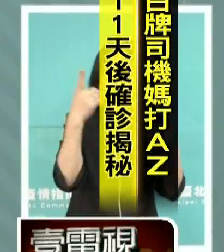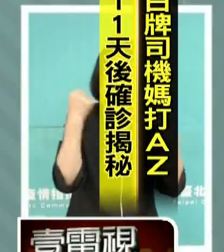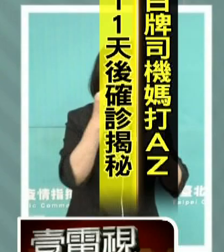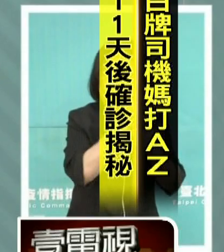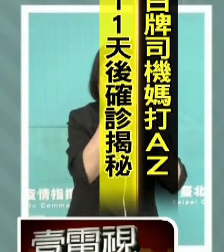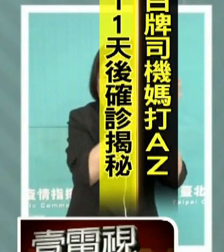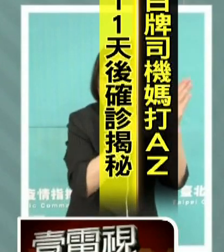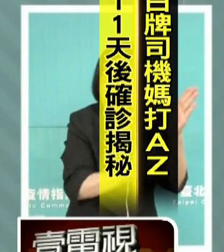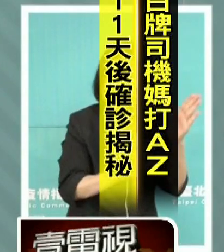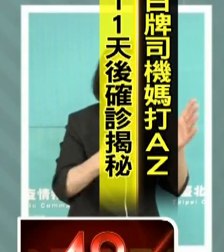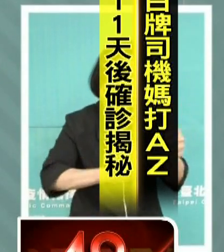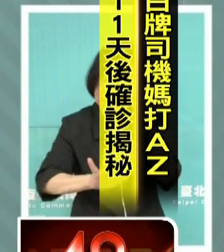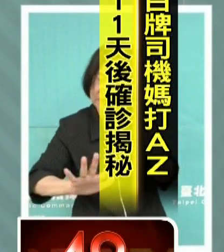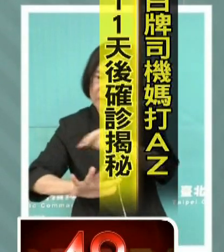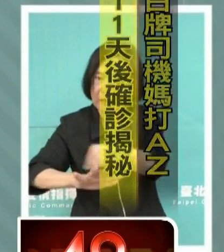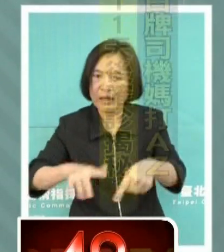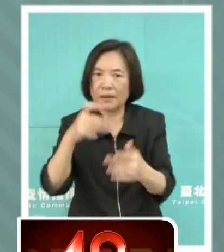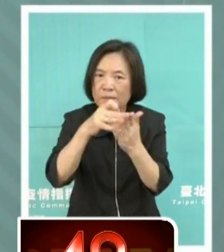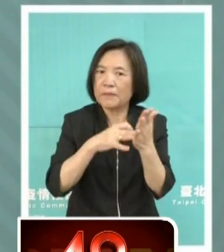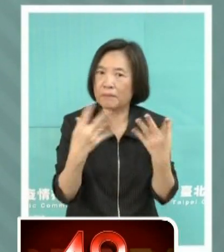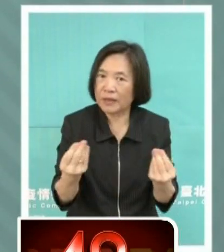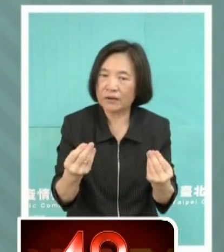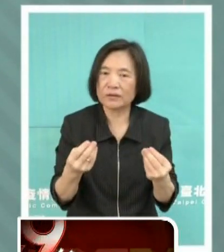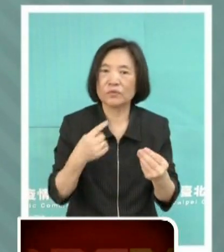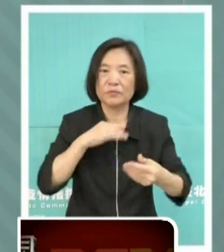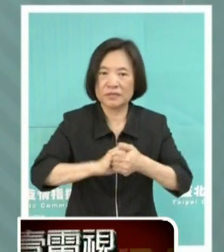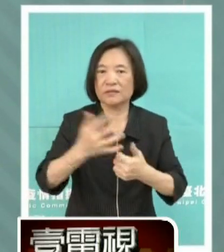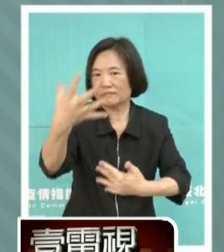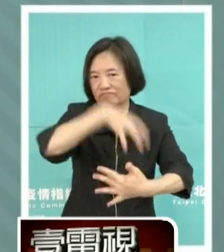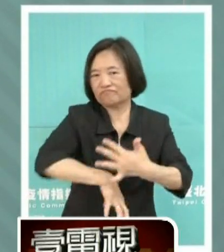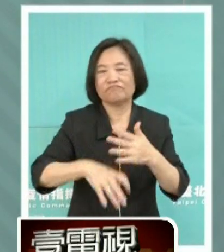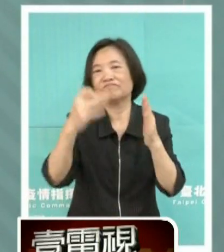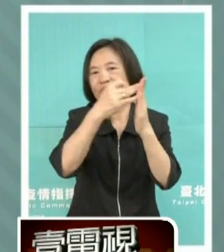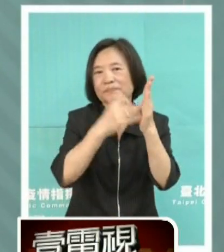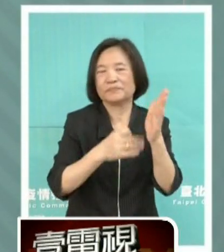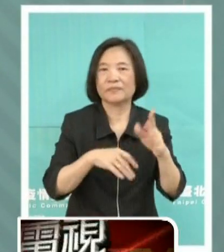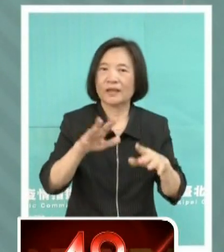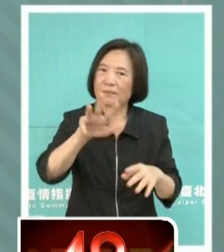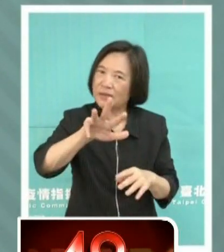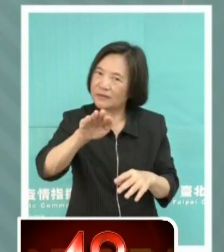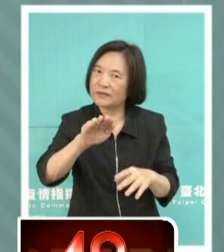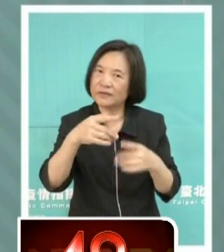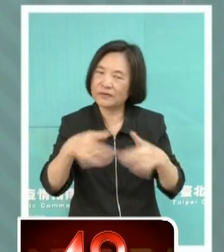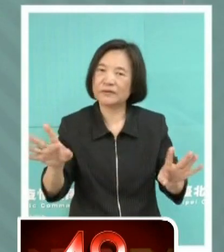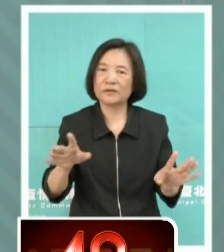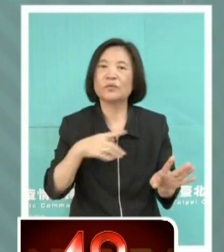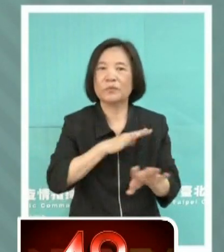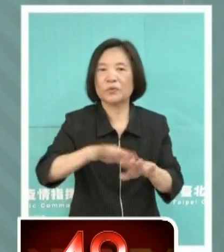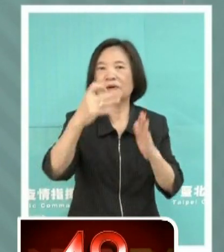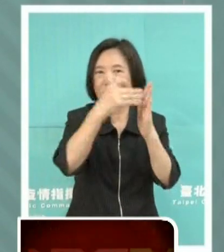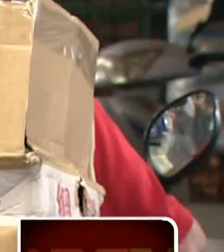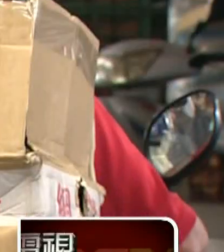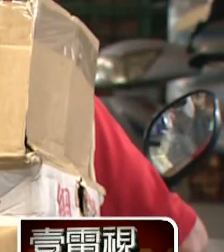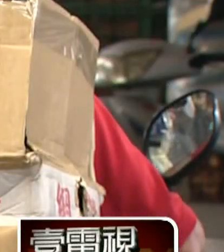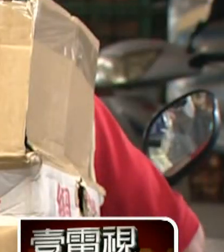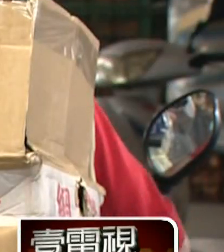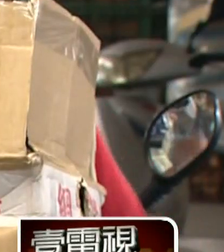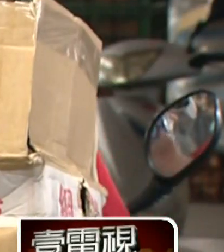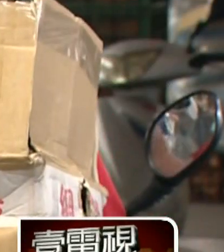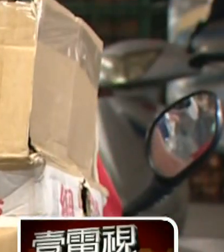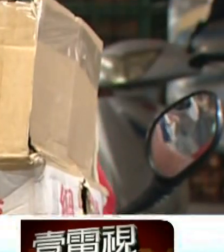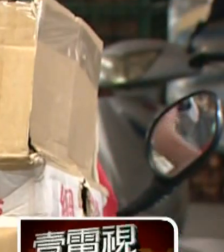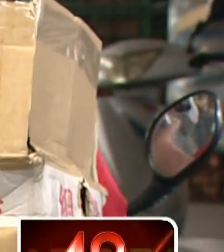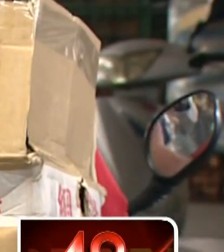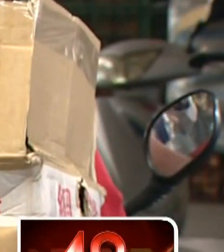在名册里面还有没原来不在名册里面的，来来去去将近8000-9000人，我们都会完成疫苗的施打。 太慢了啦，你